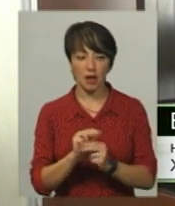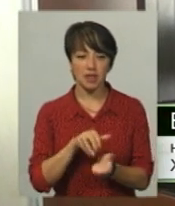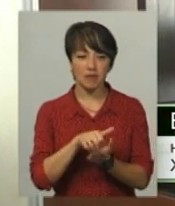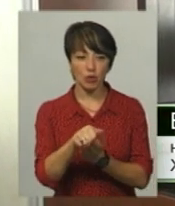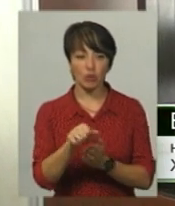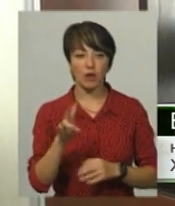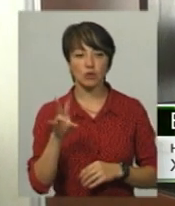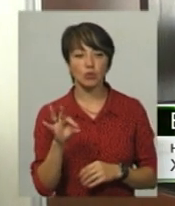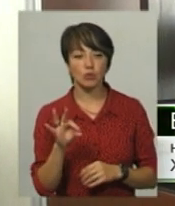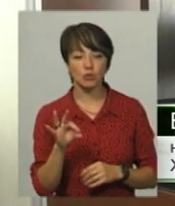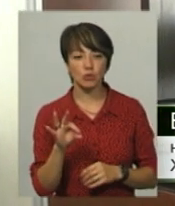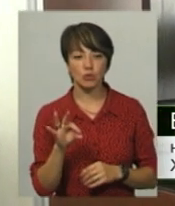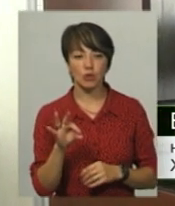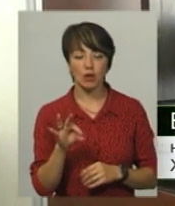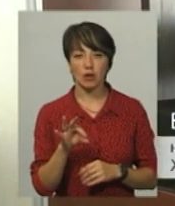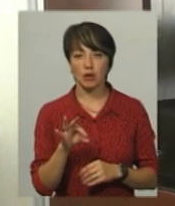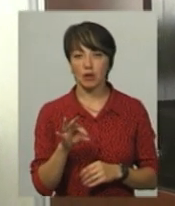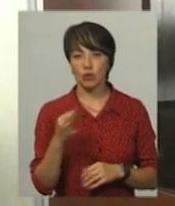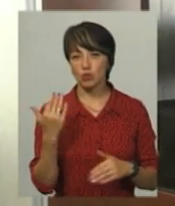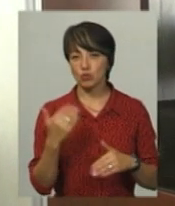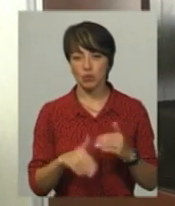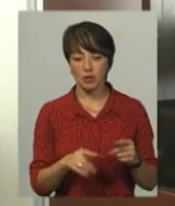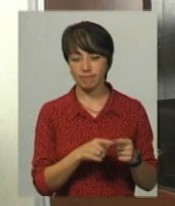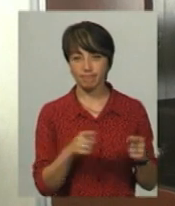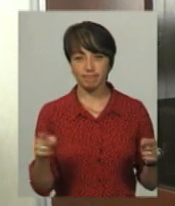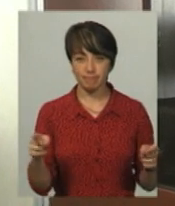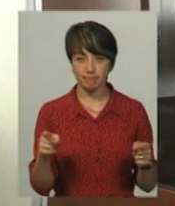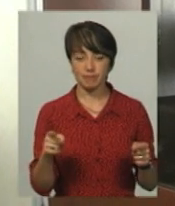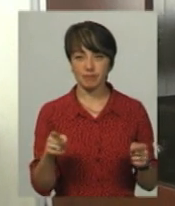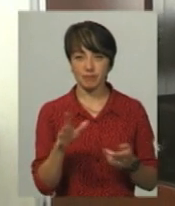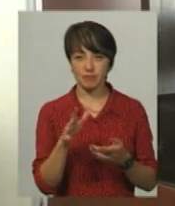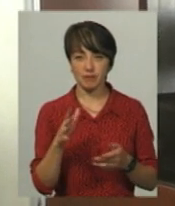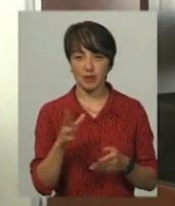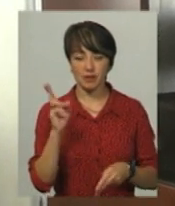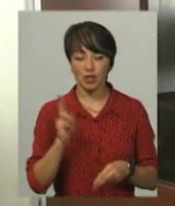але вони вже повністю свій термін відпрацювали.